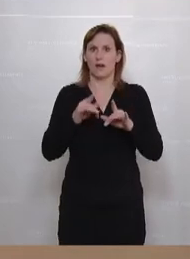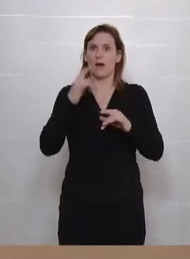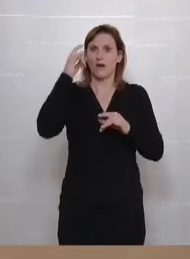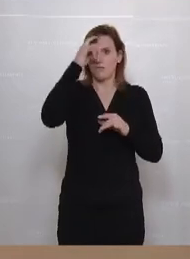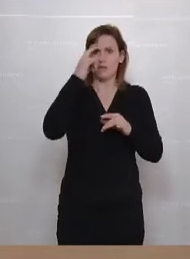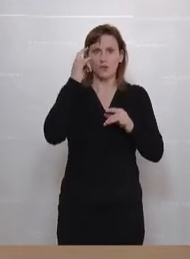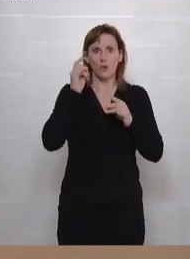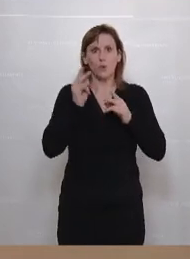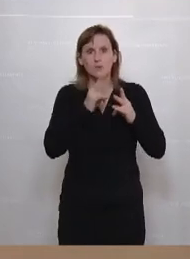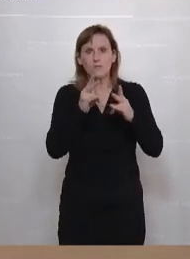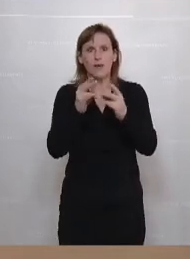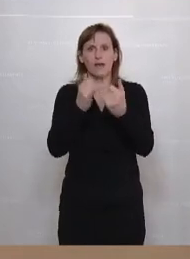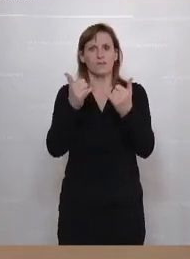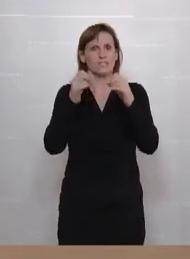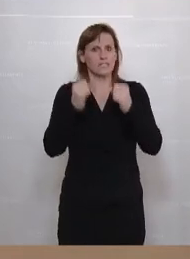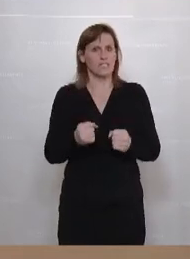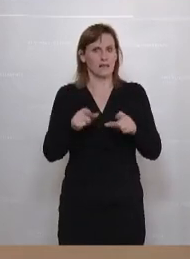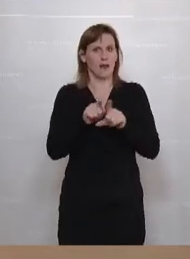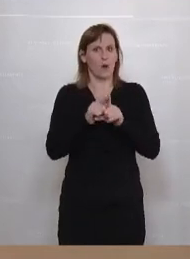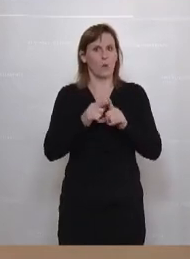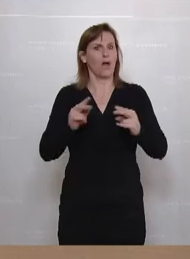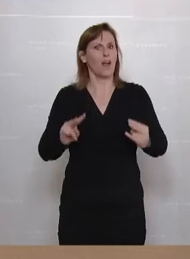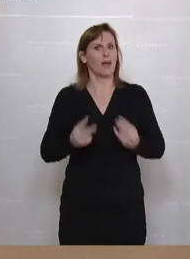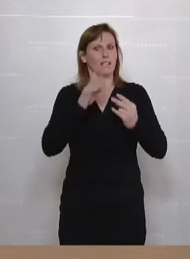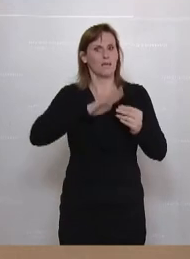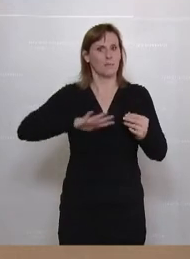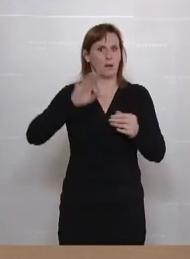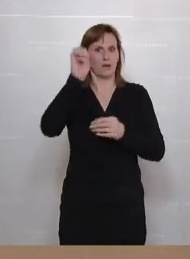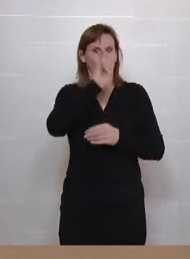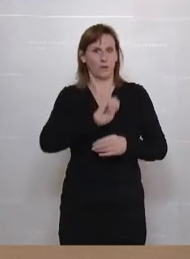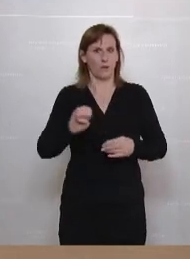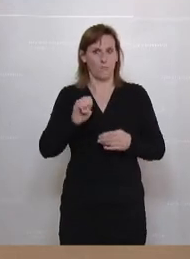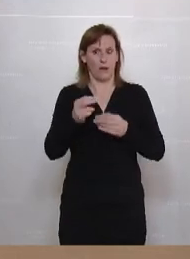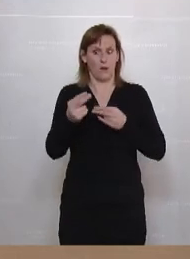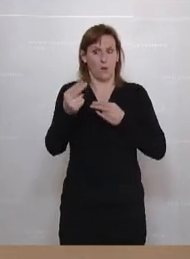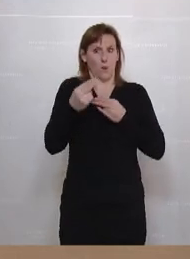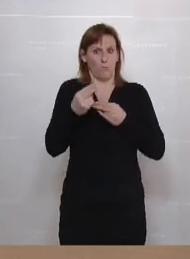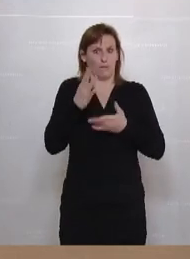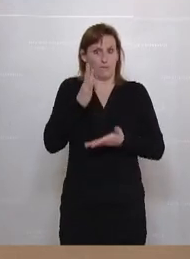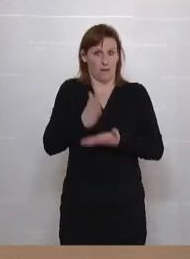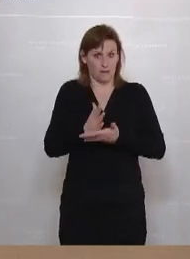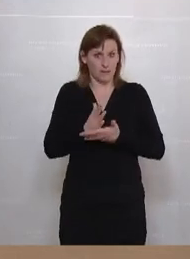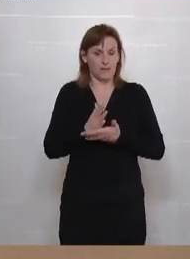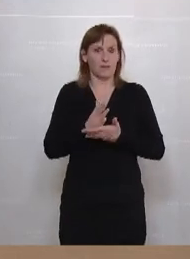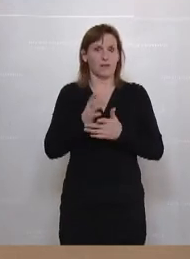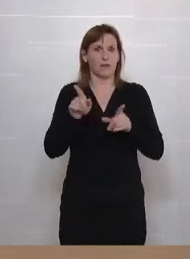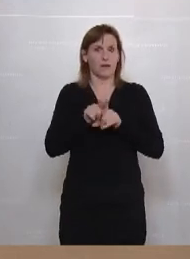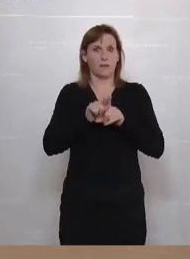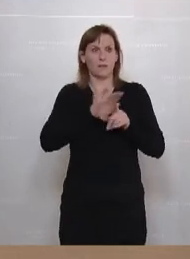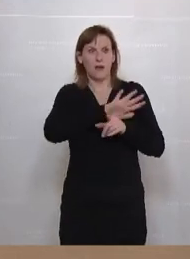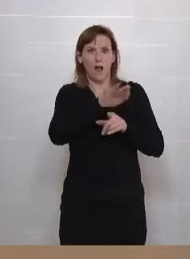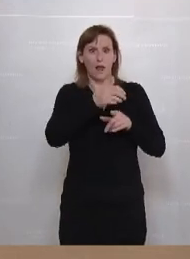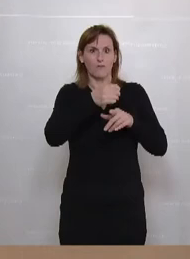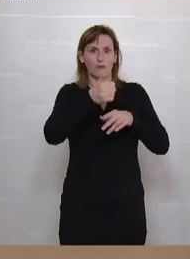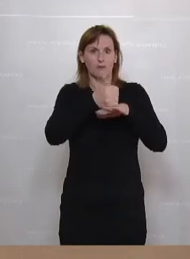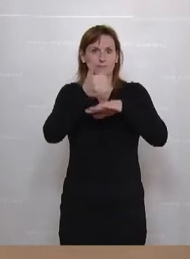Versorgungswege und für unsere Versorgungssicherheit im Energiebereich in Europa. Es steht ja auch kurz vor dem Abschluss. Und wir sind mit allen Stakeholdern im Kontakt,